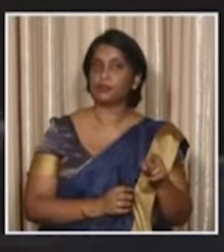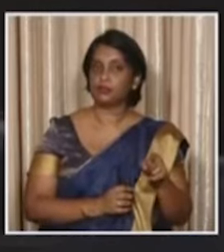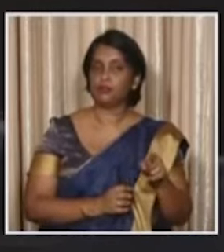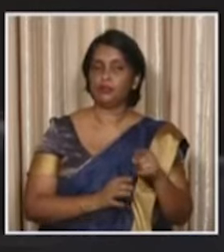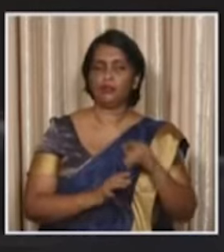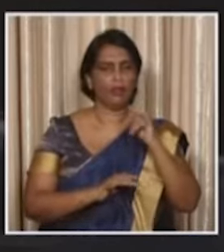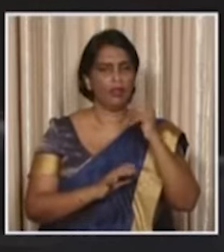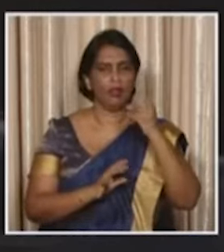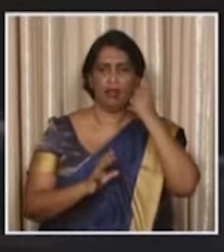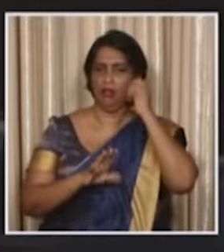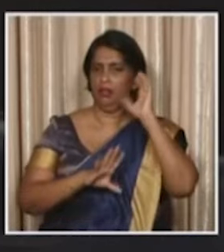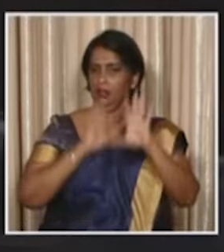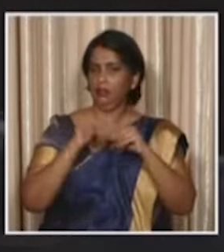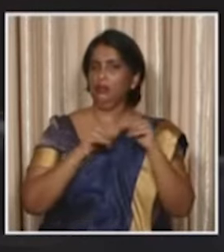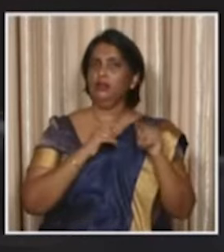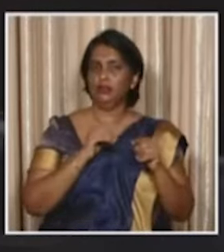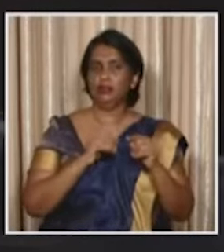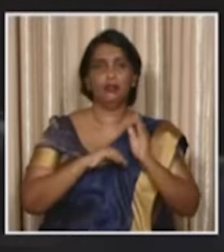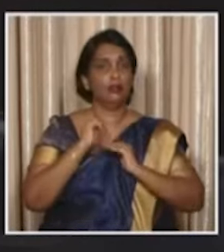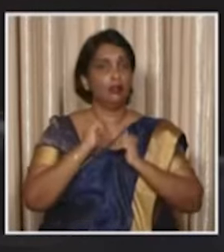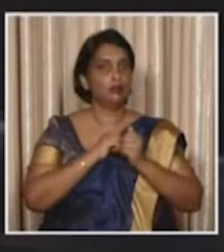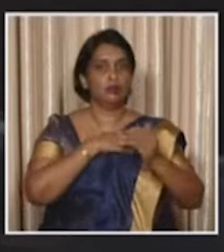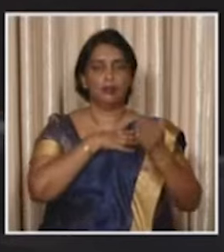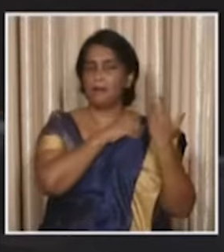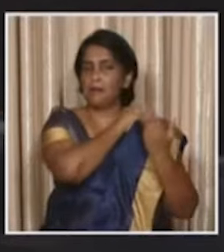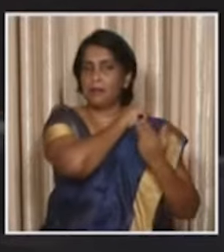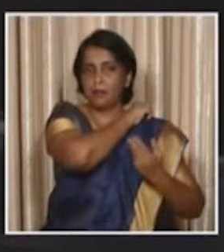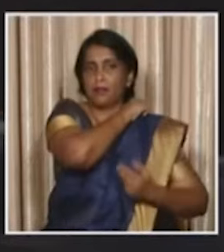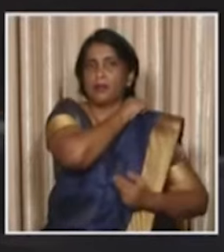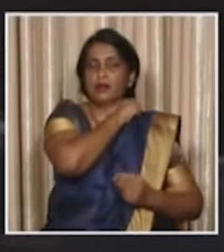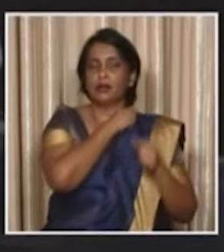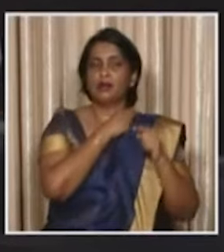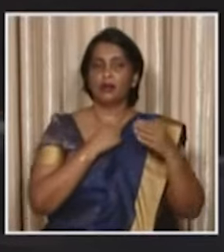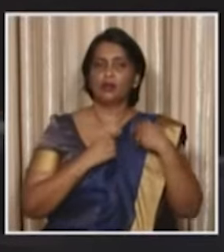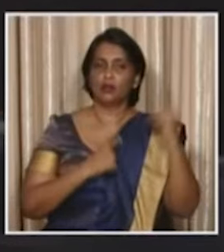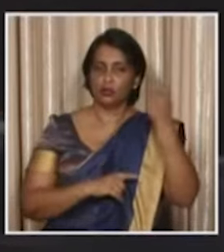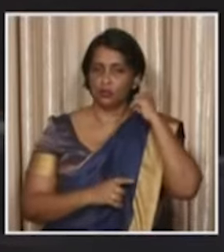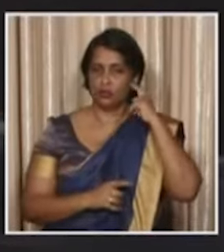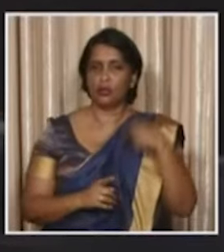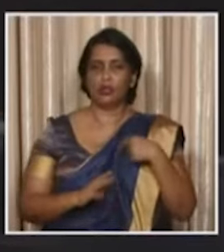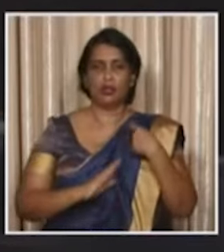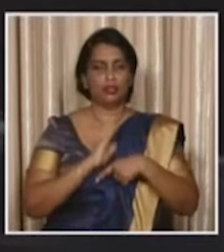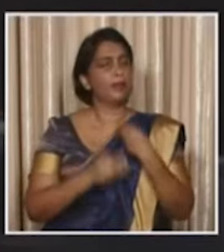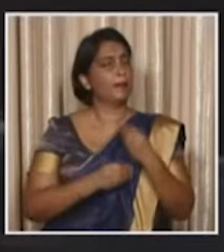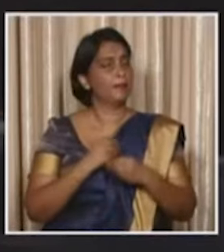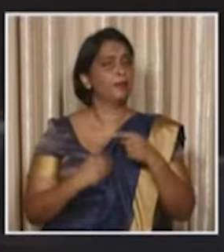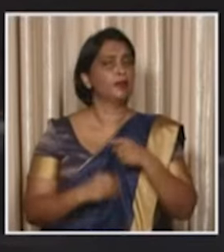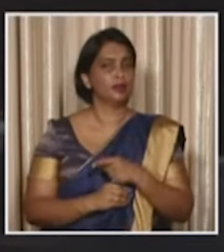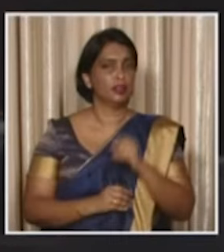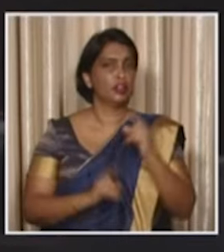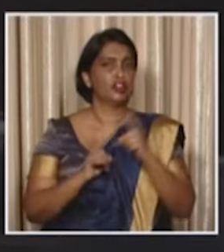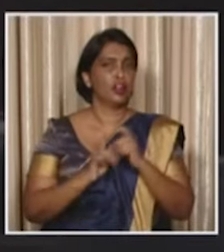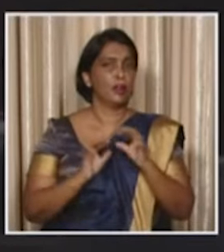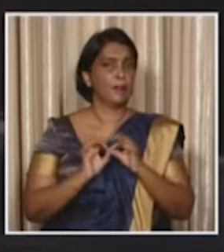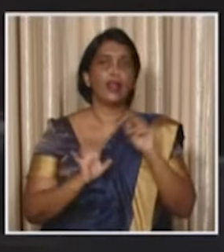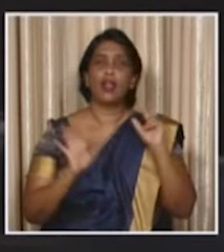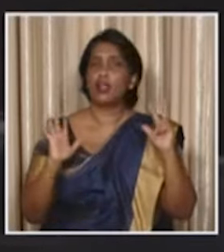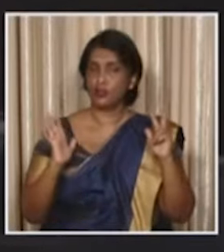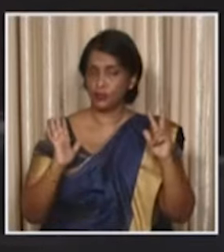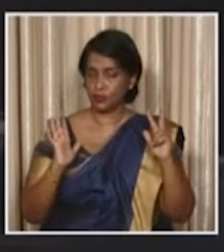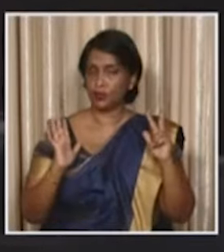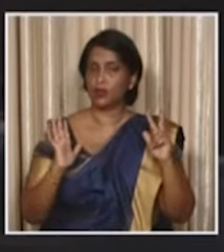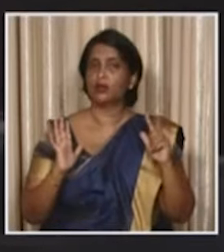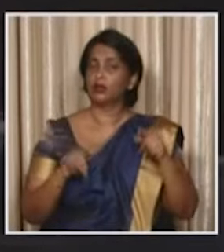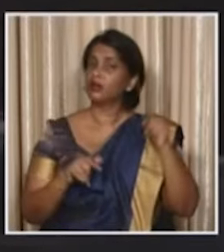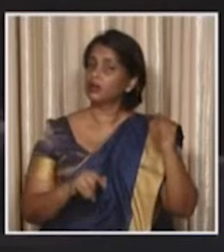සමහර සංඛ්‍යාල එක්කන ප්‍රායෝගිකව ඉෂ්ට කරන්න බැරි දේවල්. අපි කවුරුත් දන්නවා අපේ දළදේශීය නිෂ්පාදනය ඩොලර් බිලියන 80යි.